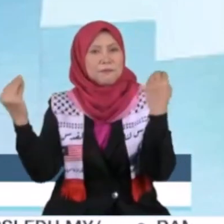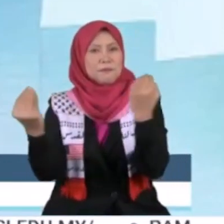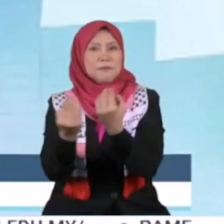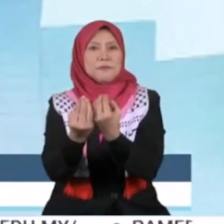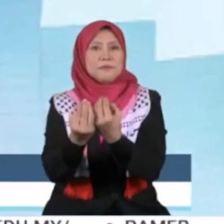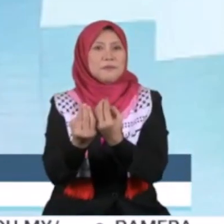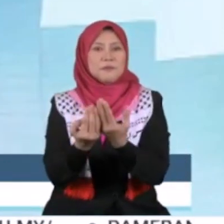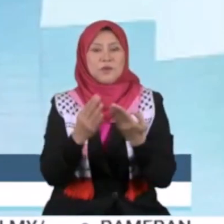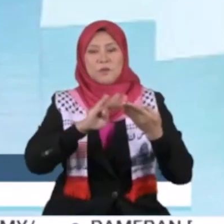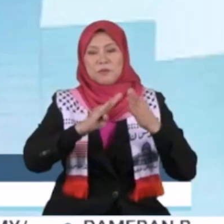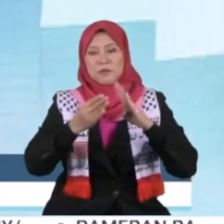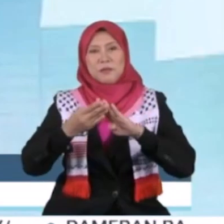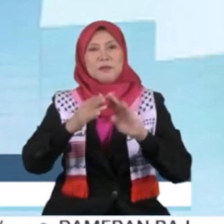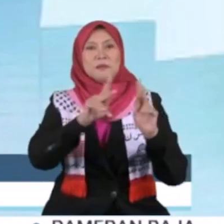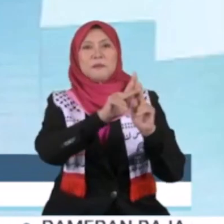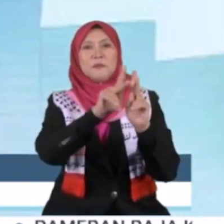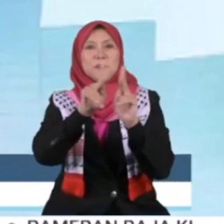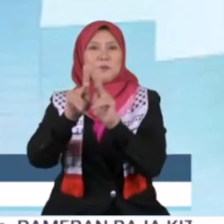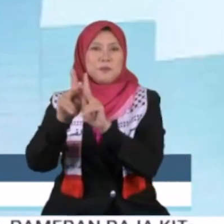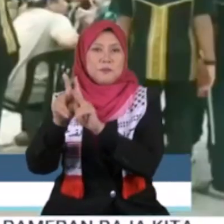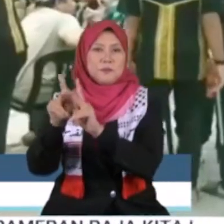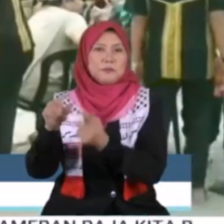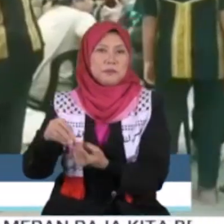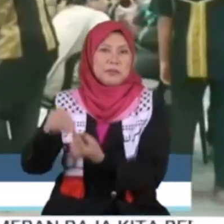masyarakat khususnya komuniti luar bandar.